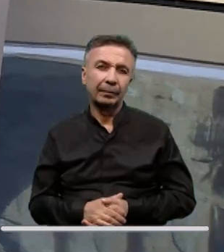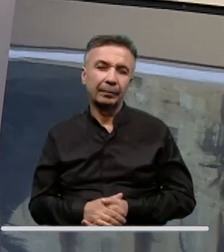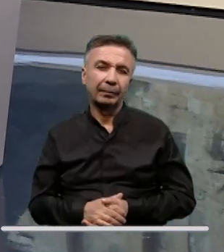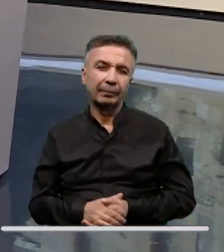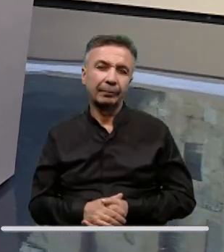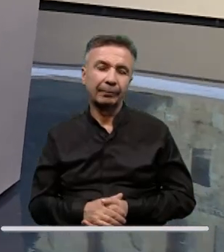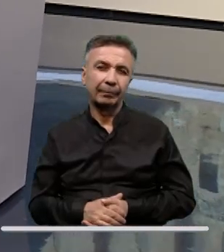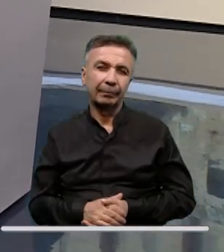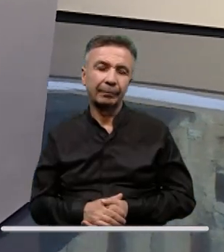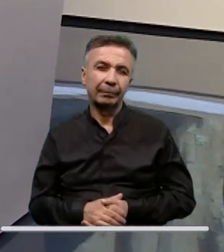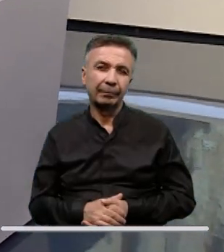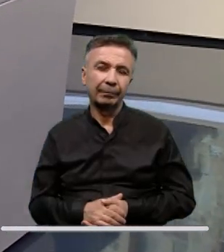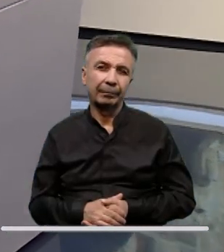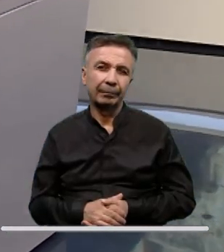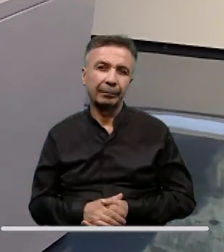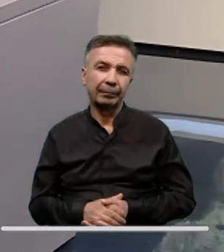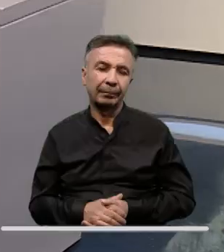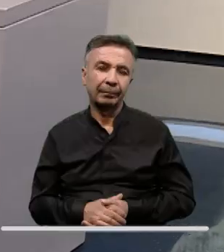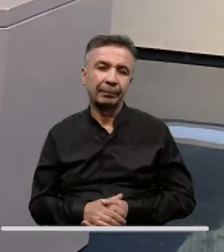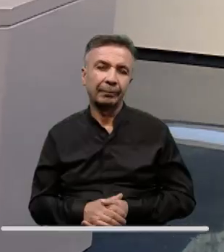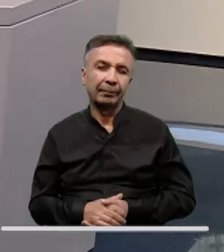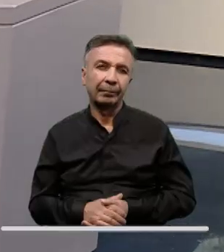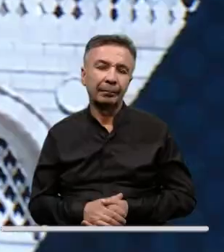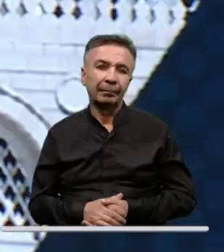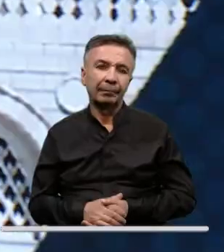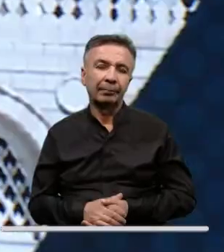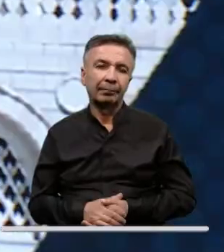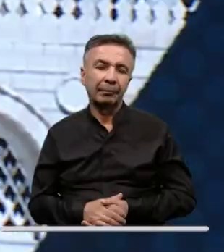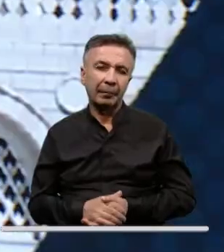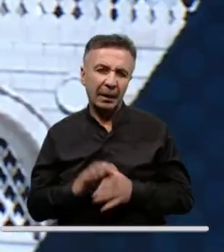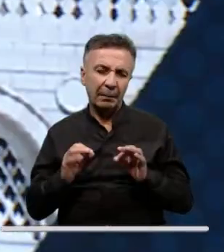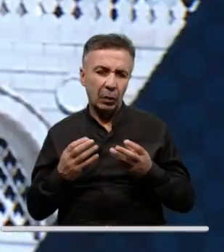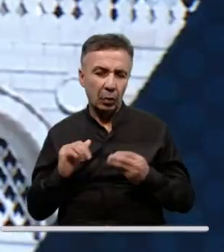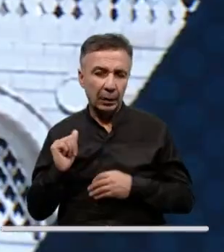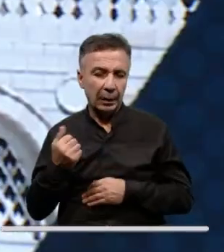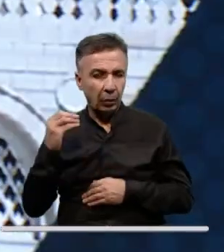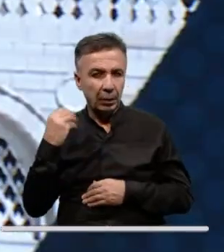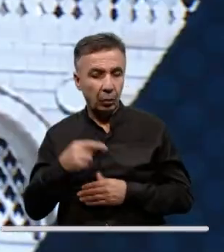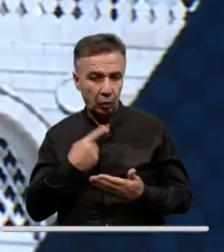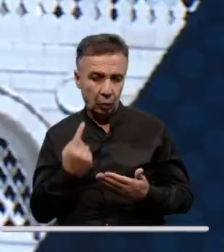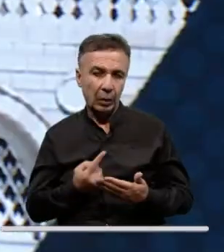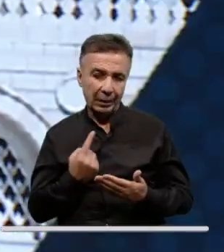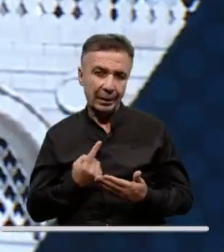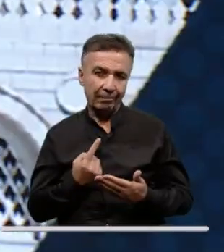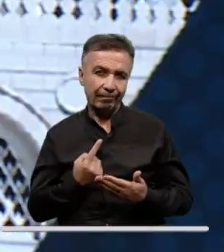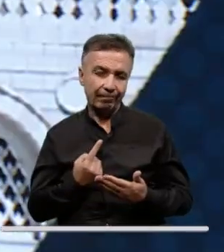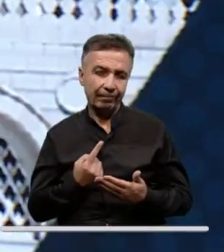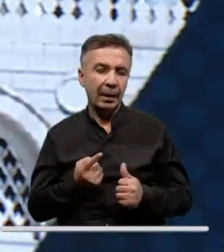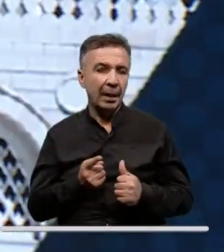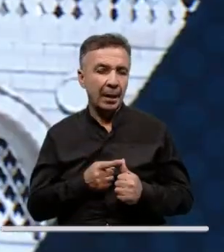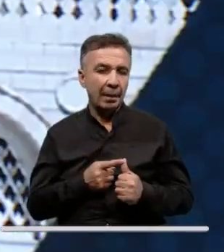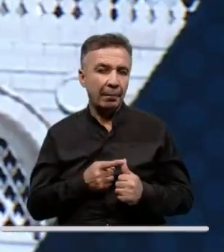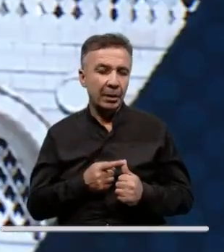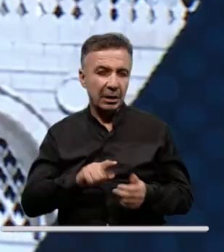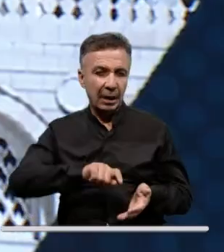savunma psikolojisiyle bunu yaymakta fayda var şimdi çok muhterem hocam kur'an-ı Kerim'in başından